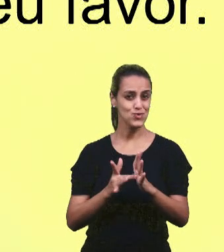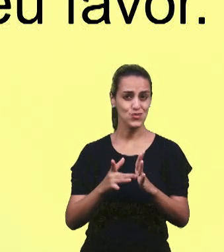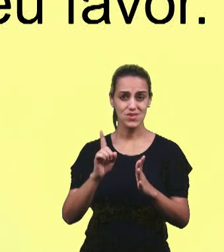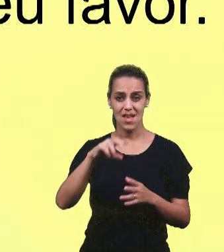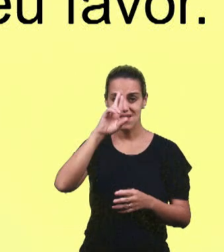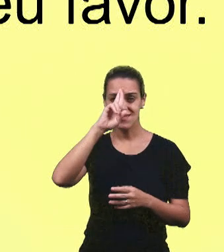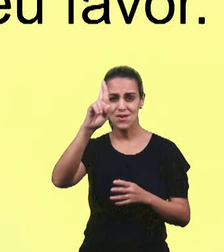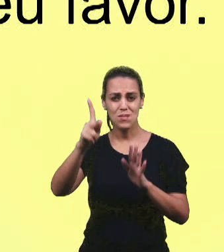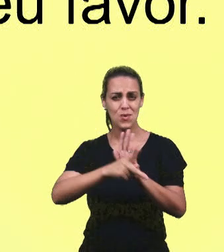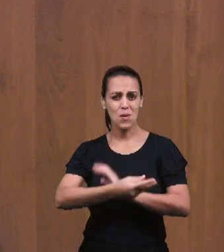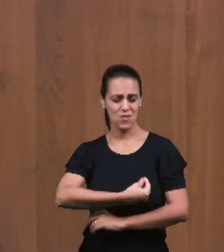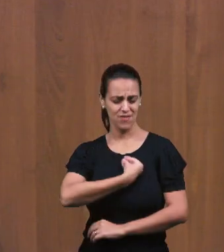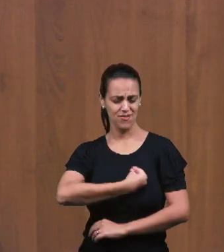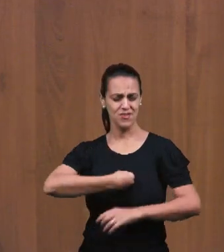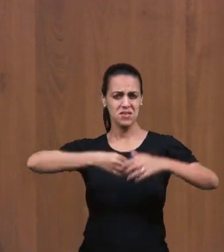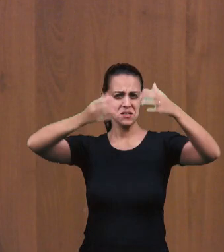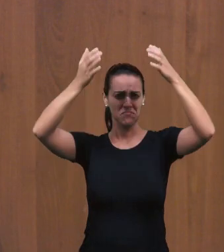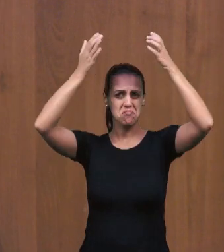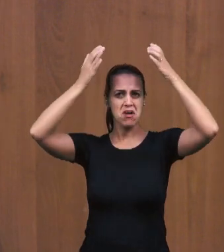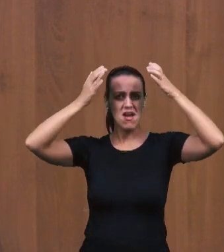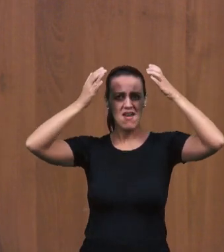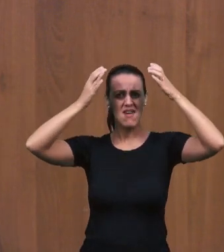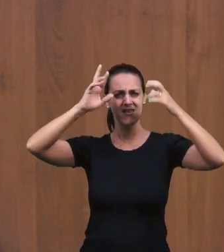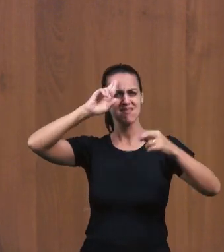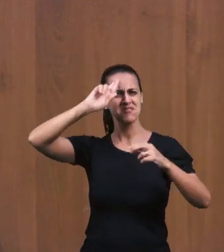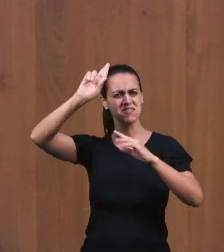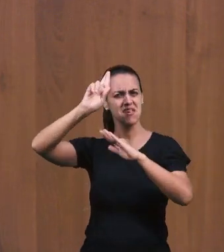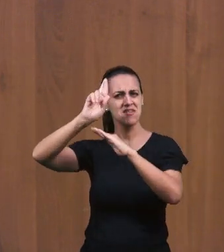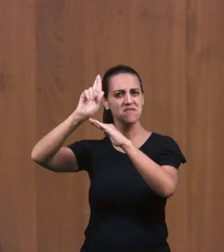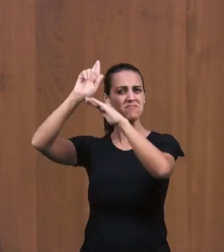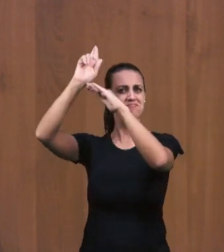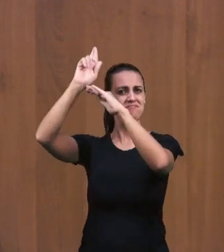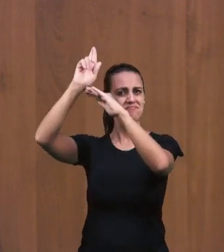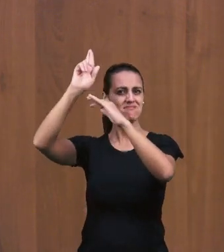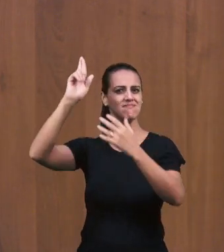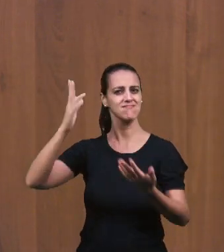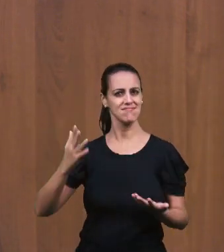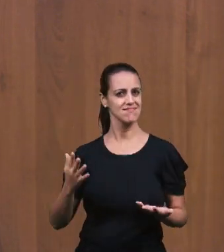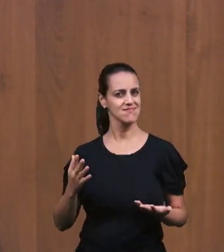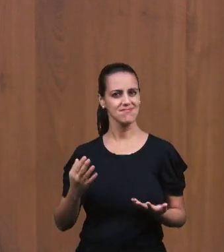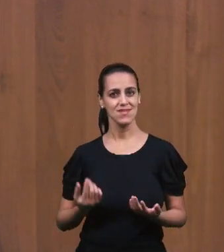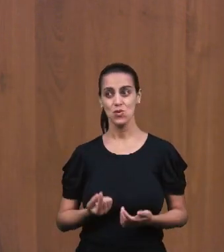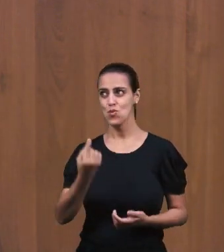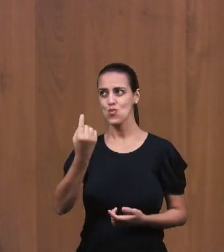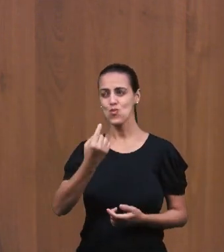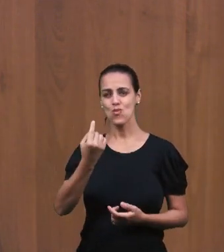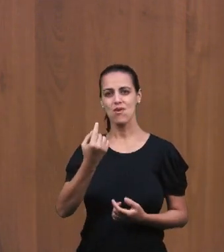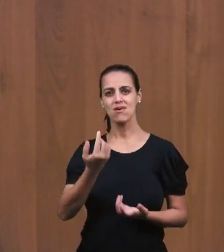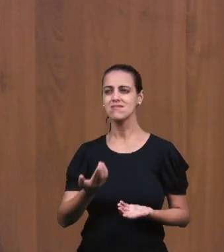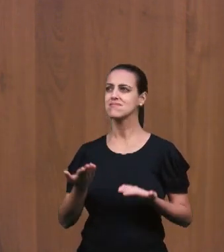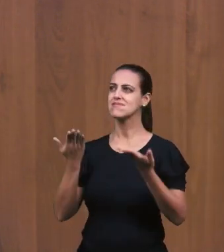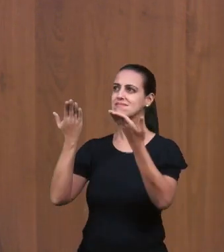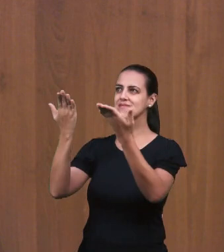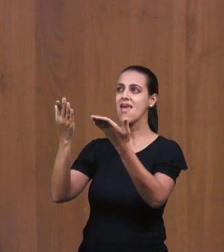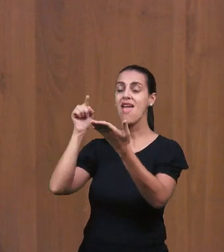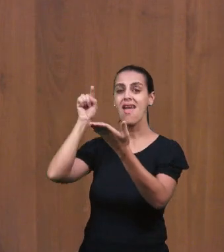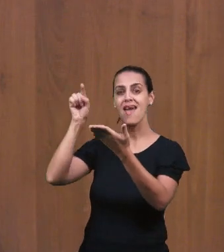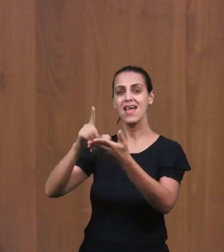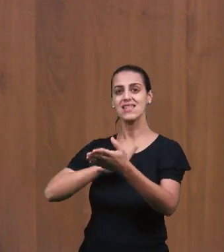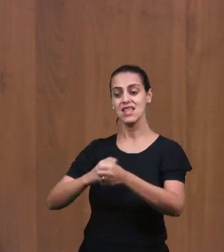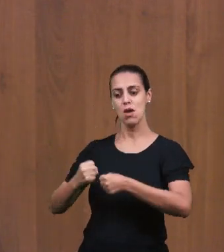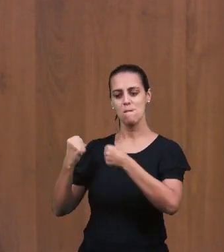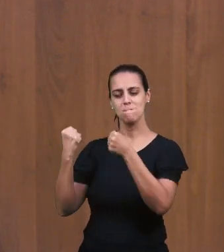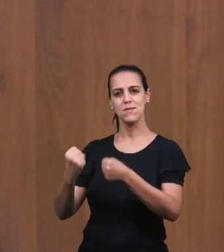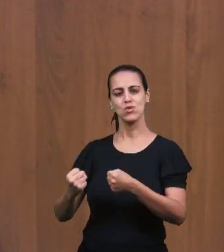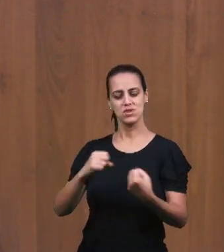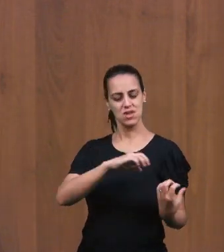vie, est le roi des rois, le Seigneur des seigneurs. Seulement lui. Il n'y a plus personne a été donné le pouvoir